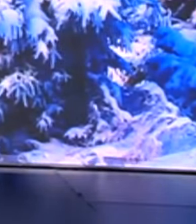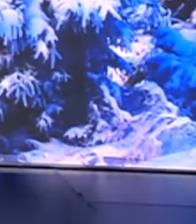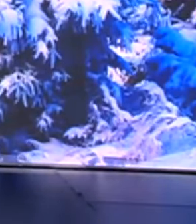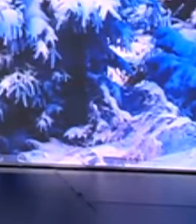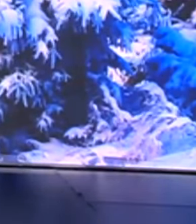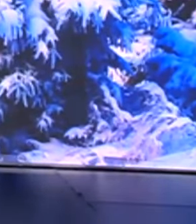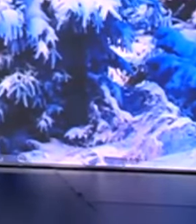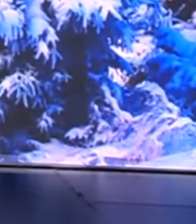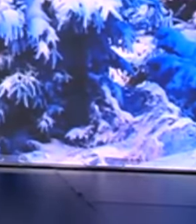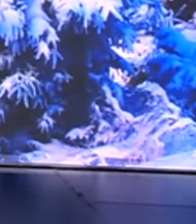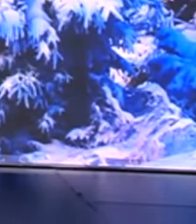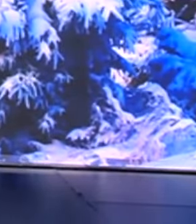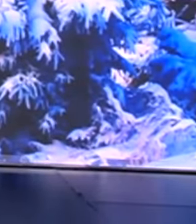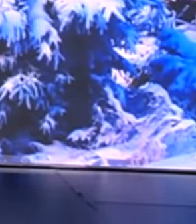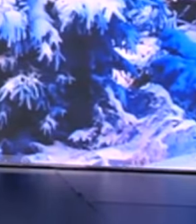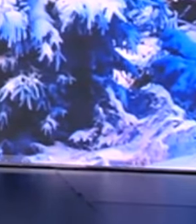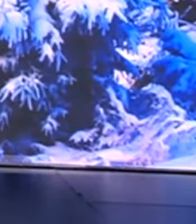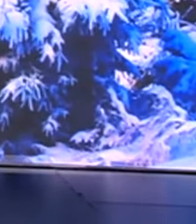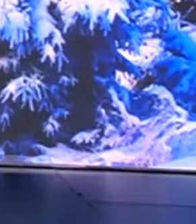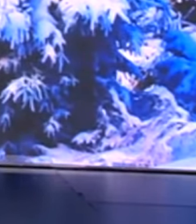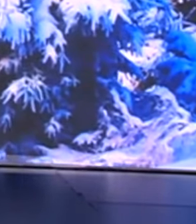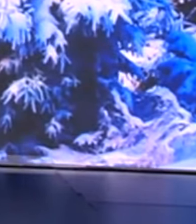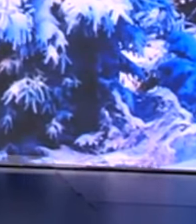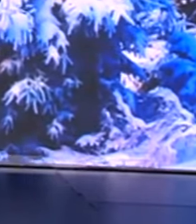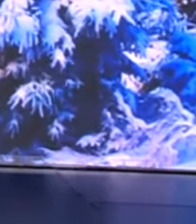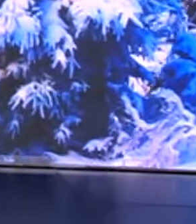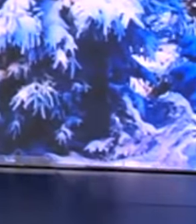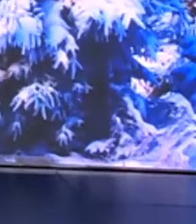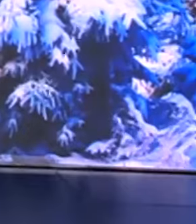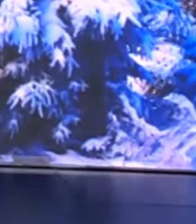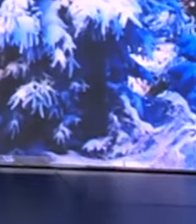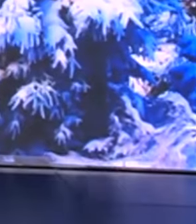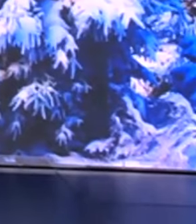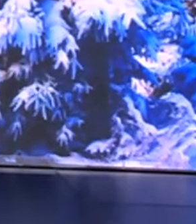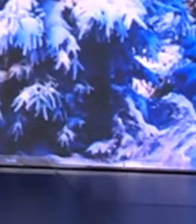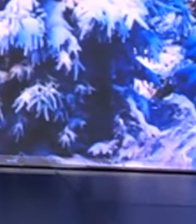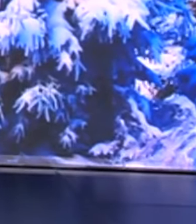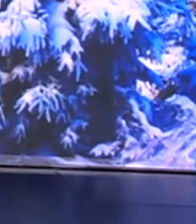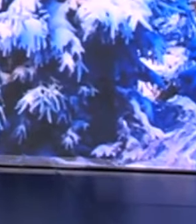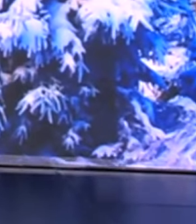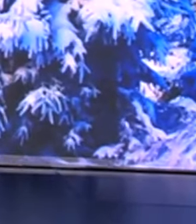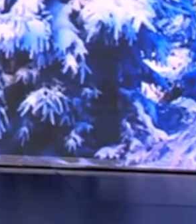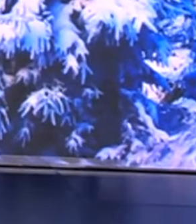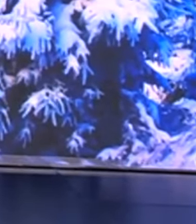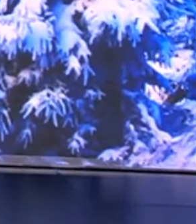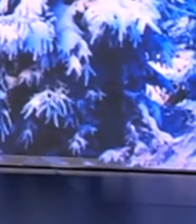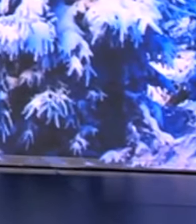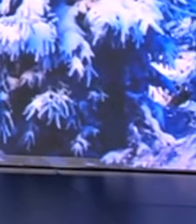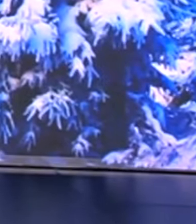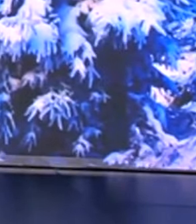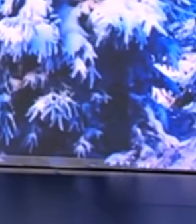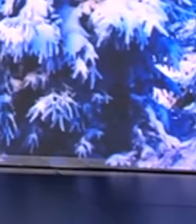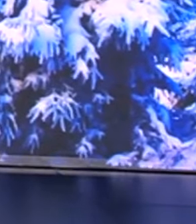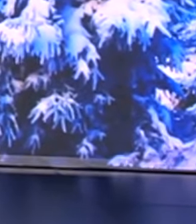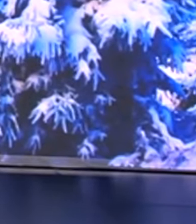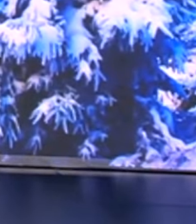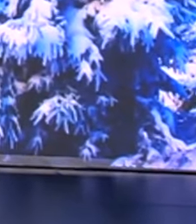бұлт шығады, сынап бағанасы Семей мен Өскеменде күндіз 6, түнде 14-16 градусқа дейін